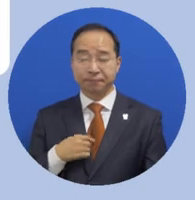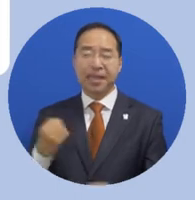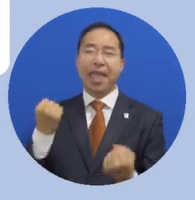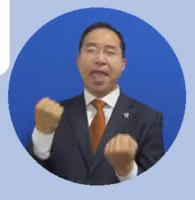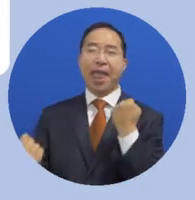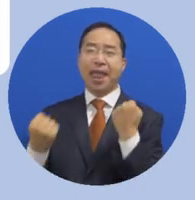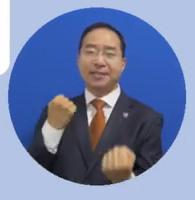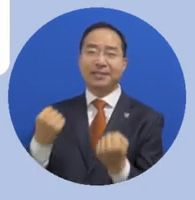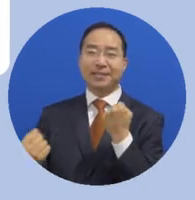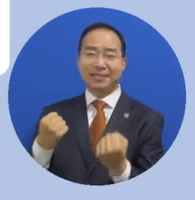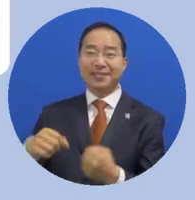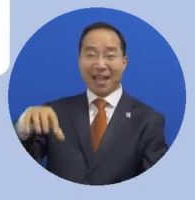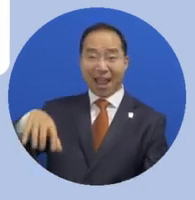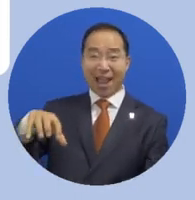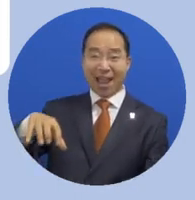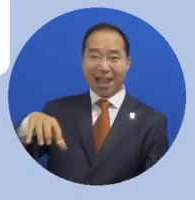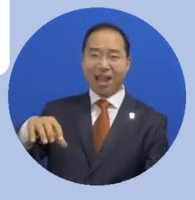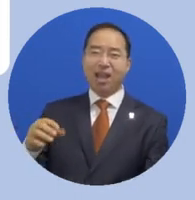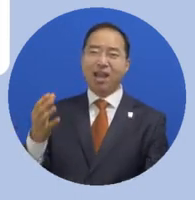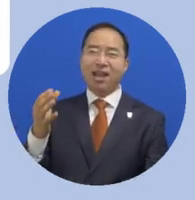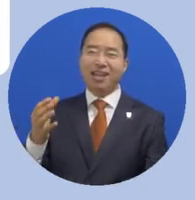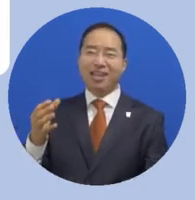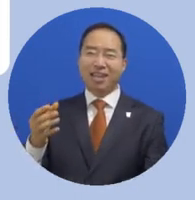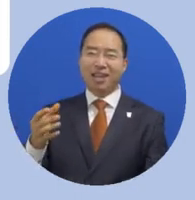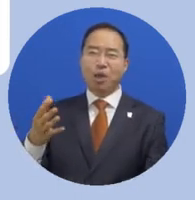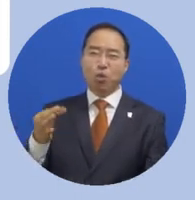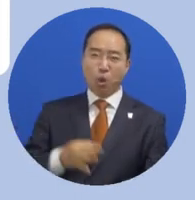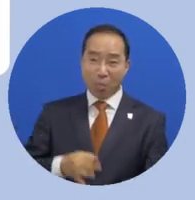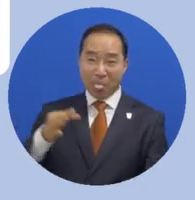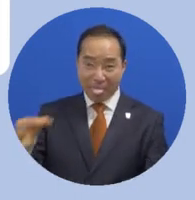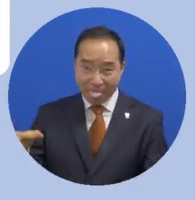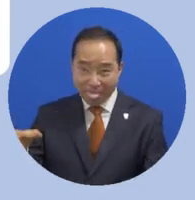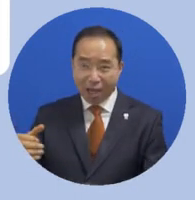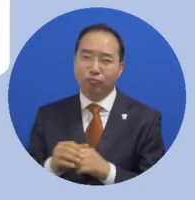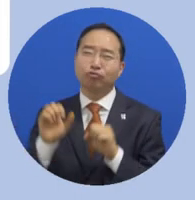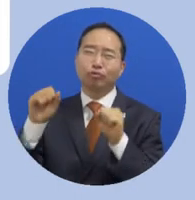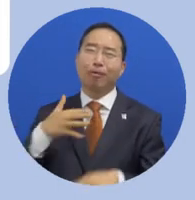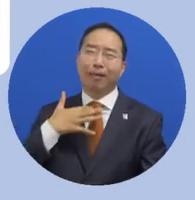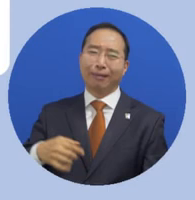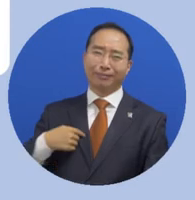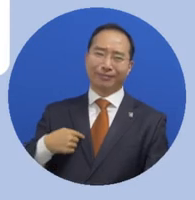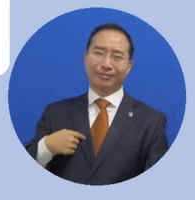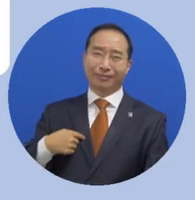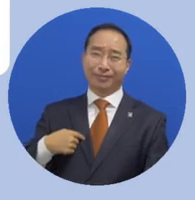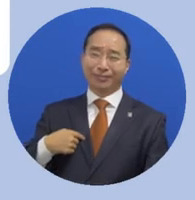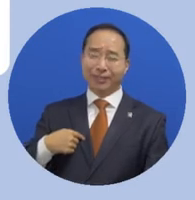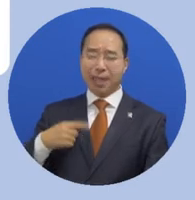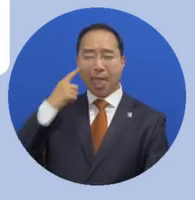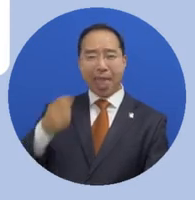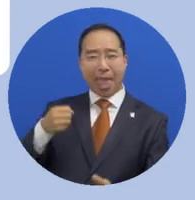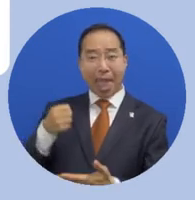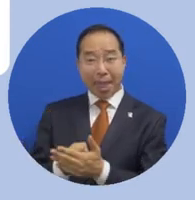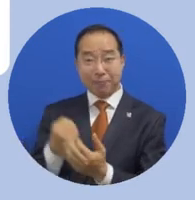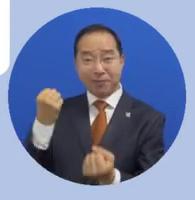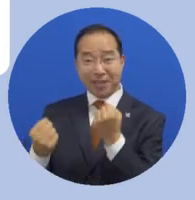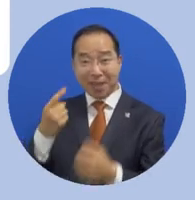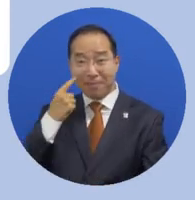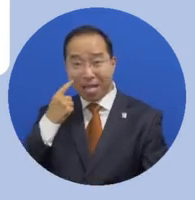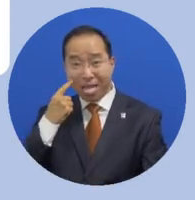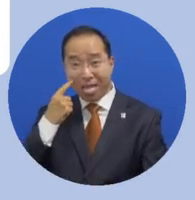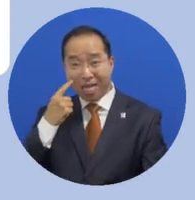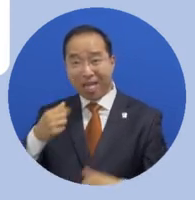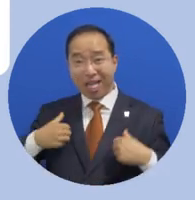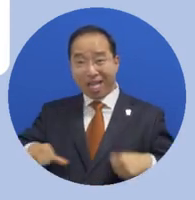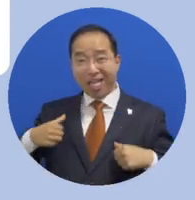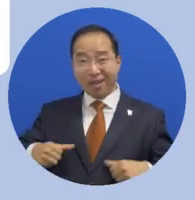저는 헬스장이 돈 퍼다주는 호구입니다. 큰맘 먹고 운동을 시작해도 끝까지 규칙적으로 해본 적이